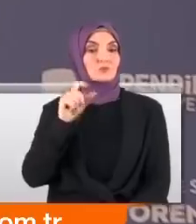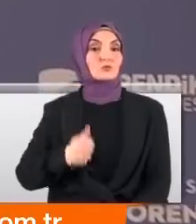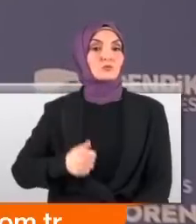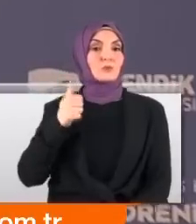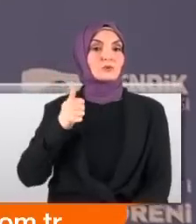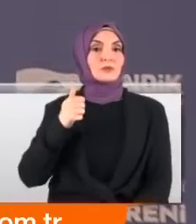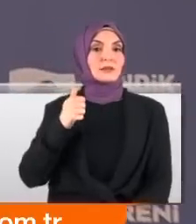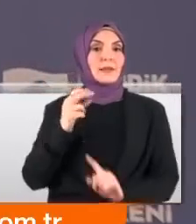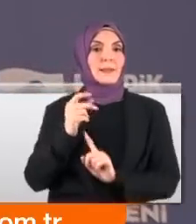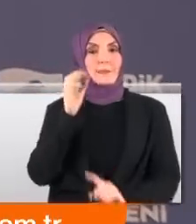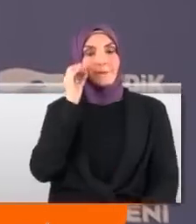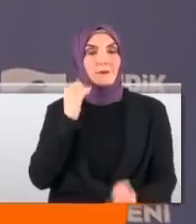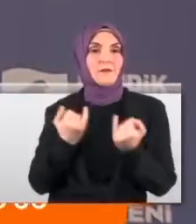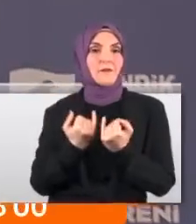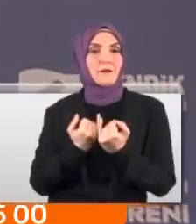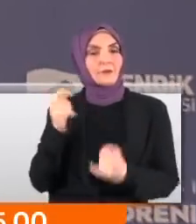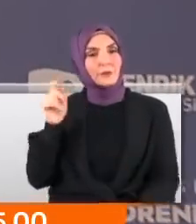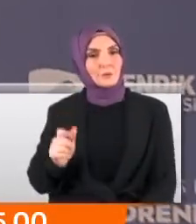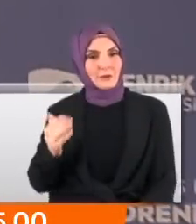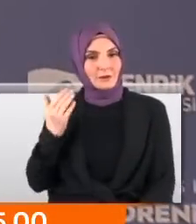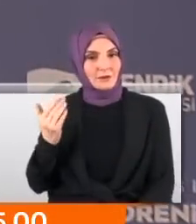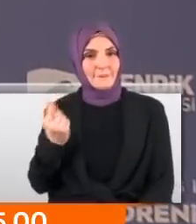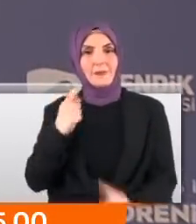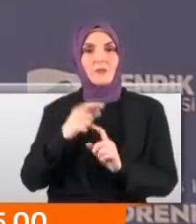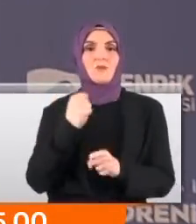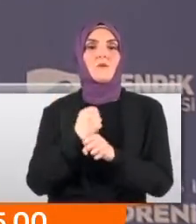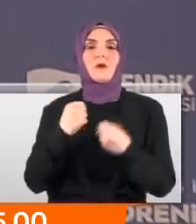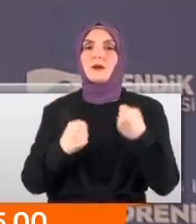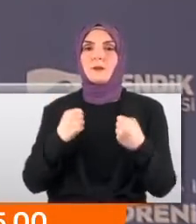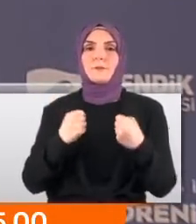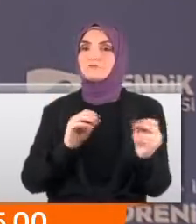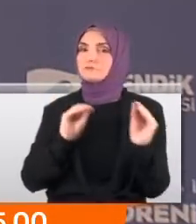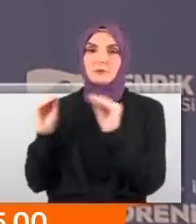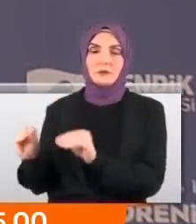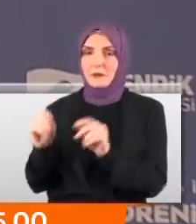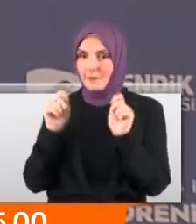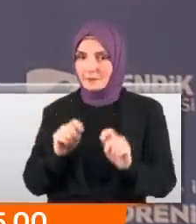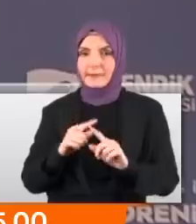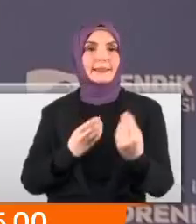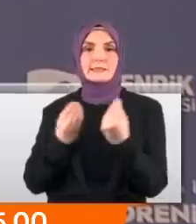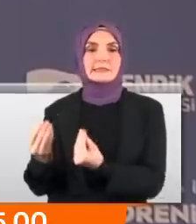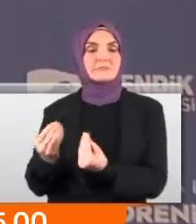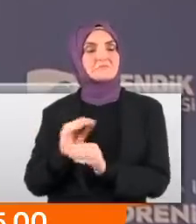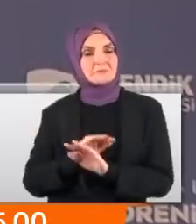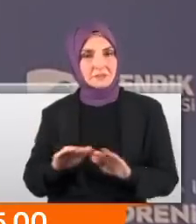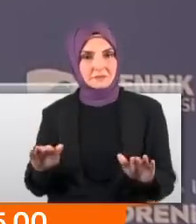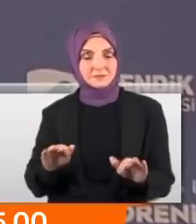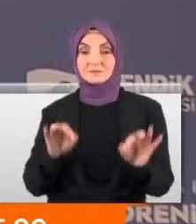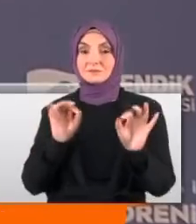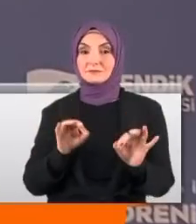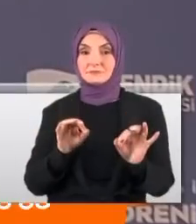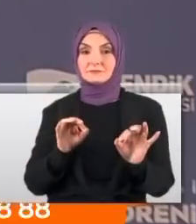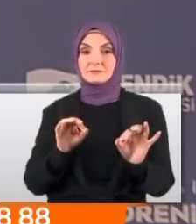Cumhurbaşkanı İlham Aliyev kardeşime de bir TOG gönderdik. Teslim ettik. Şimdi bir tane